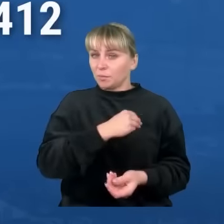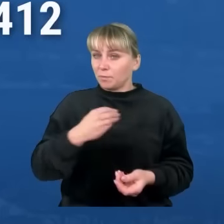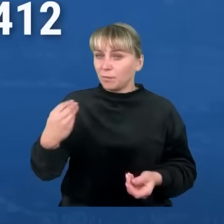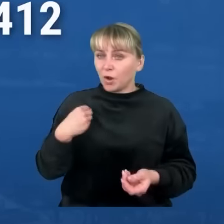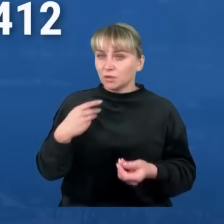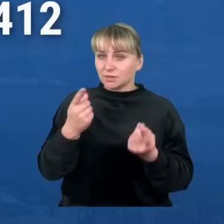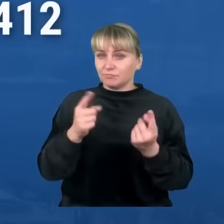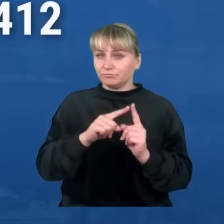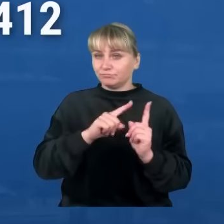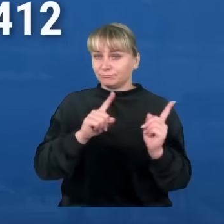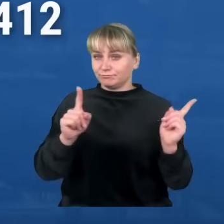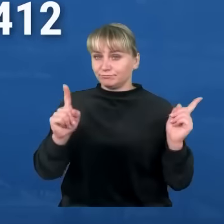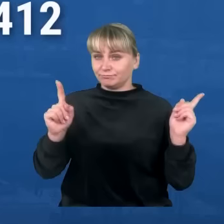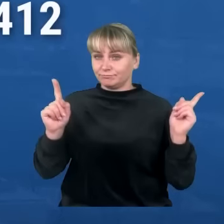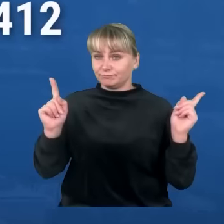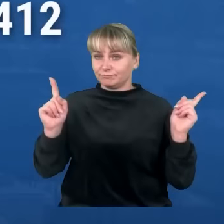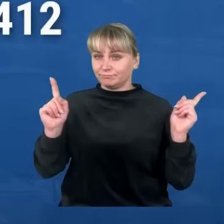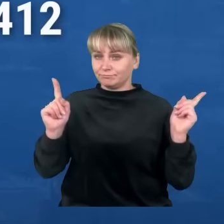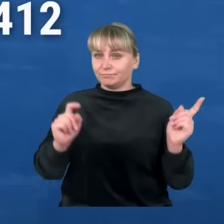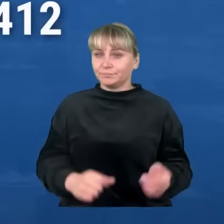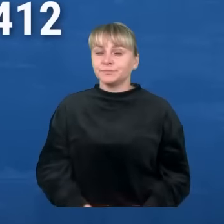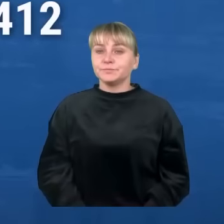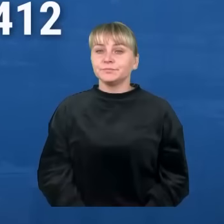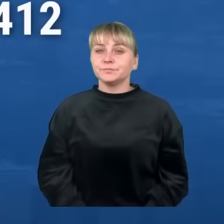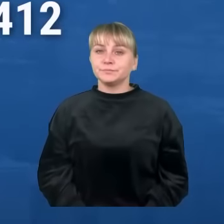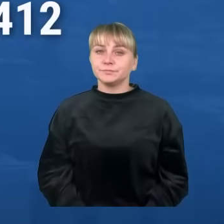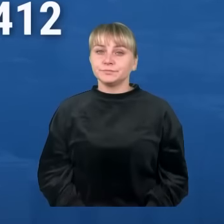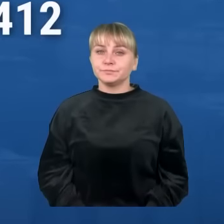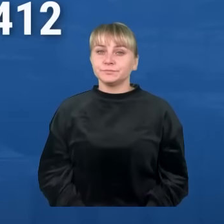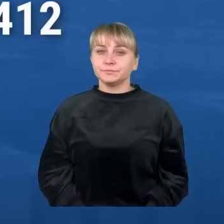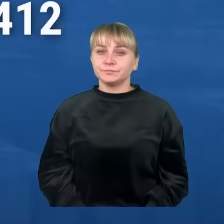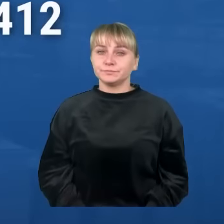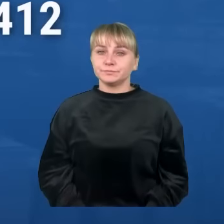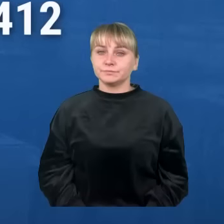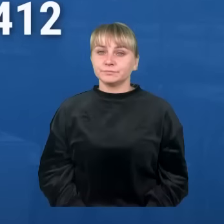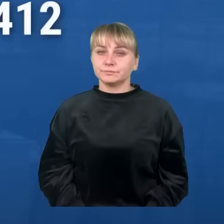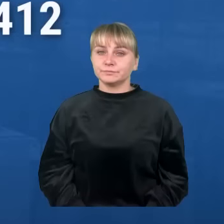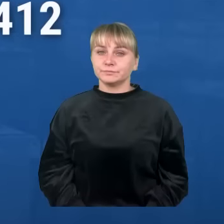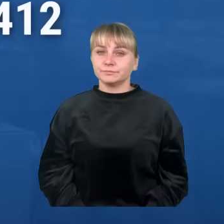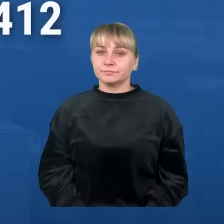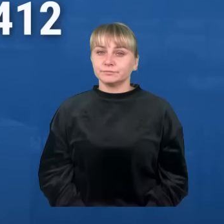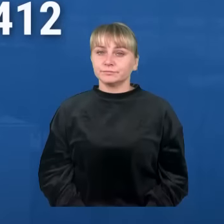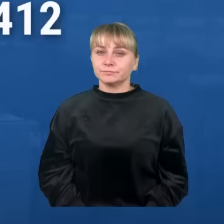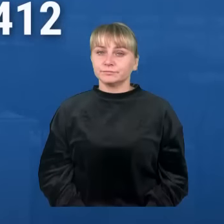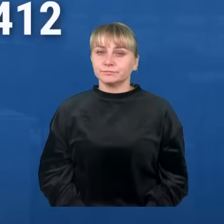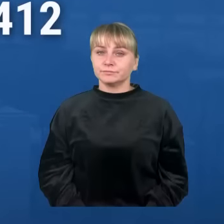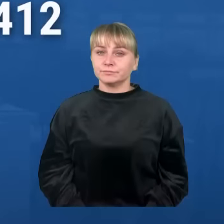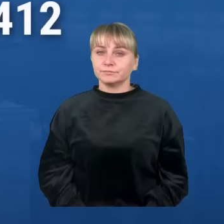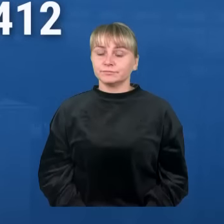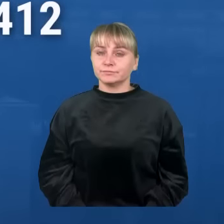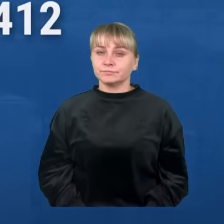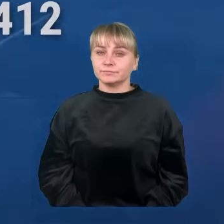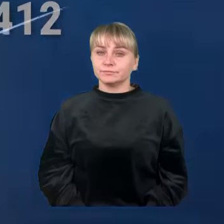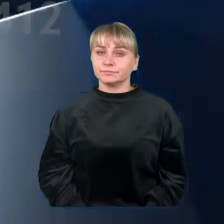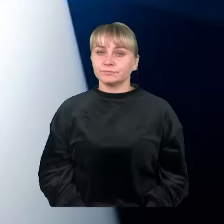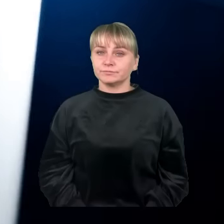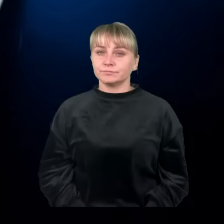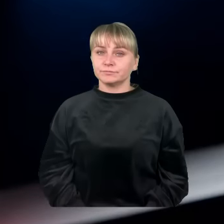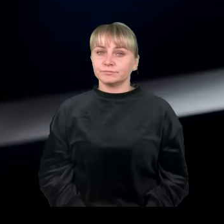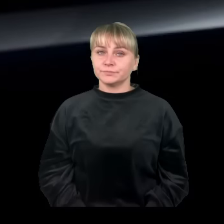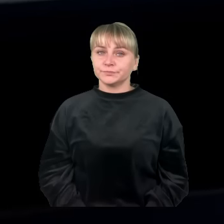10 53 11 11 00 10 72 83 04